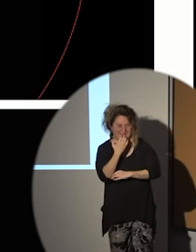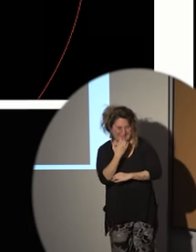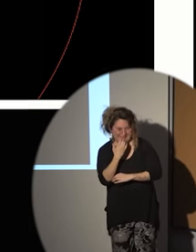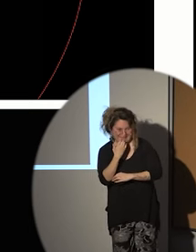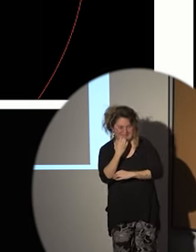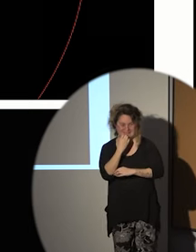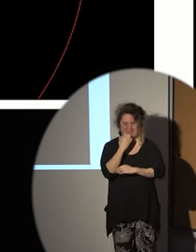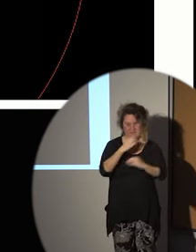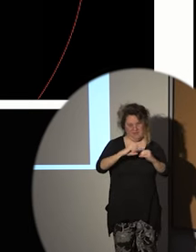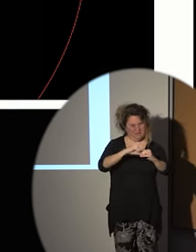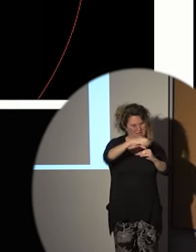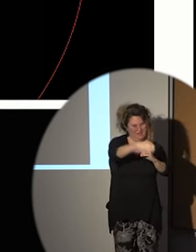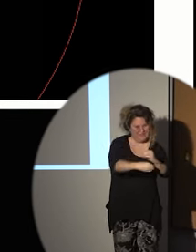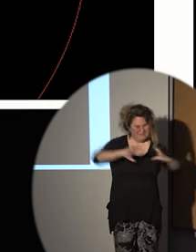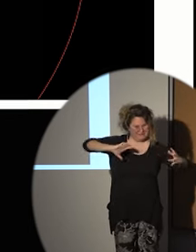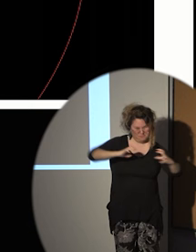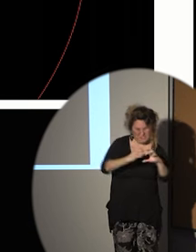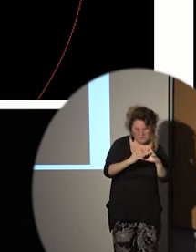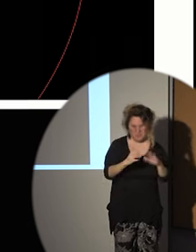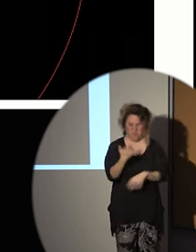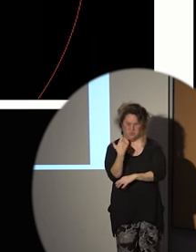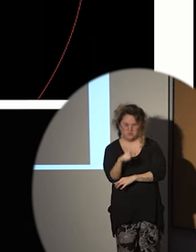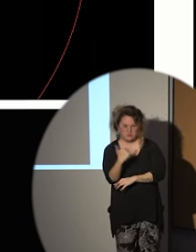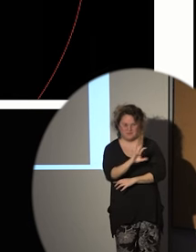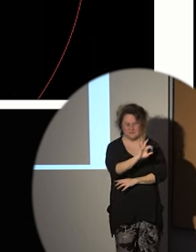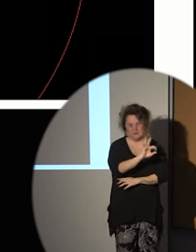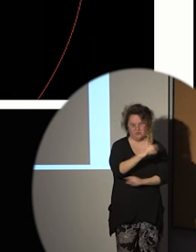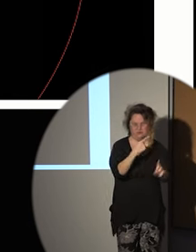des pressions qui sont 50 fois la pression terrestre.